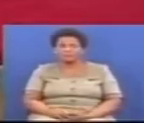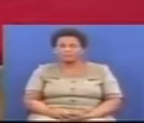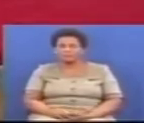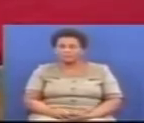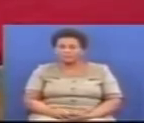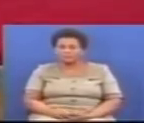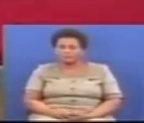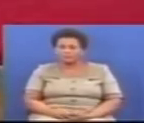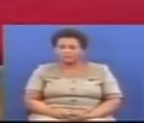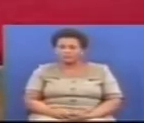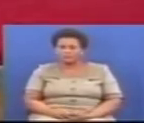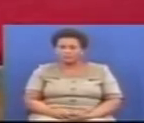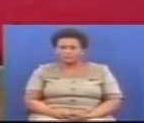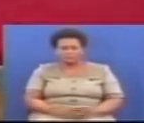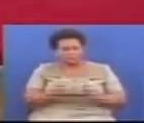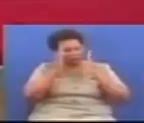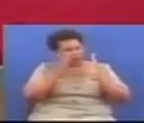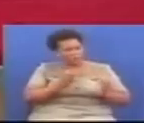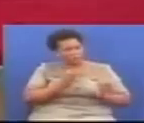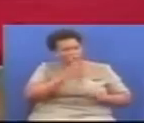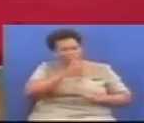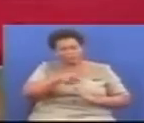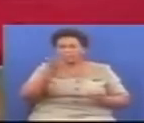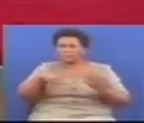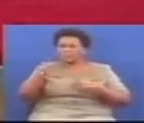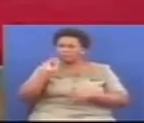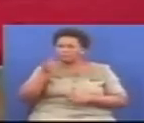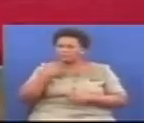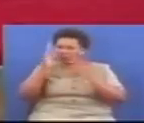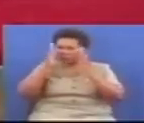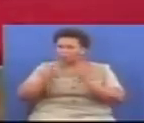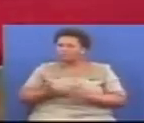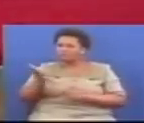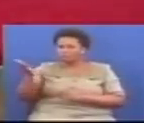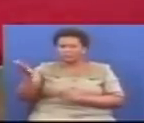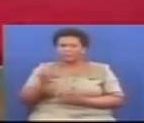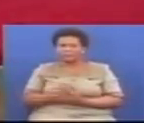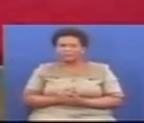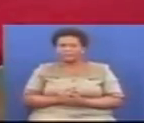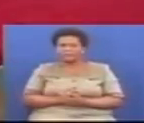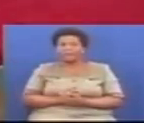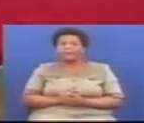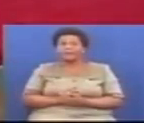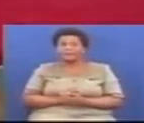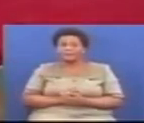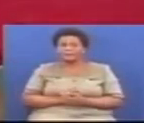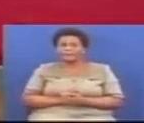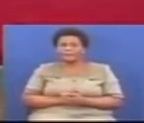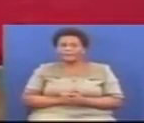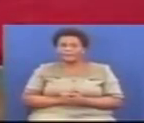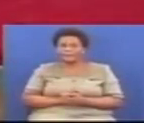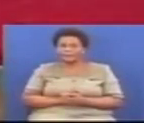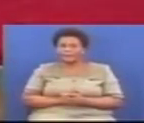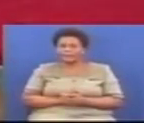TAMISEMI, naomba nijibu maswali mawili ya nyongeza, Mheshimiwa Mafutaho na Chuma, Mbunge wa Mtwara Mjini, kama ifuatavyo. Mheshimiwa Spika,